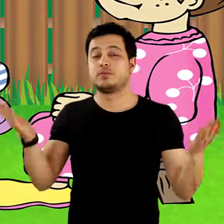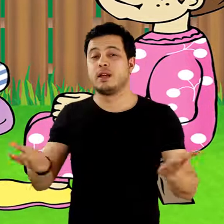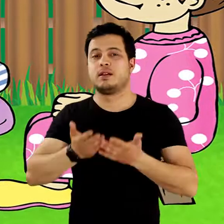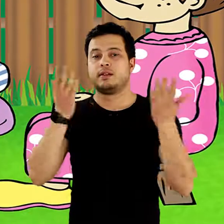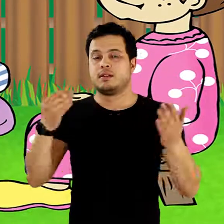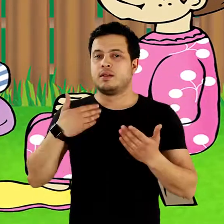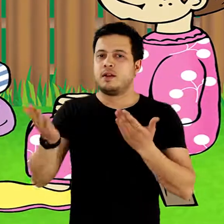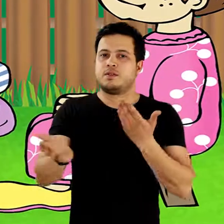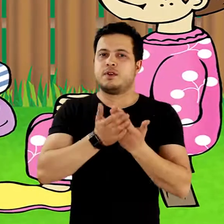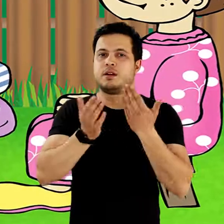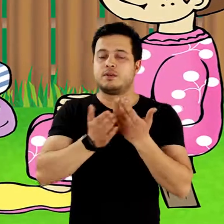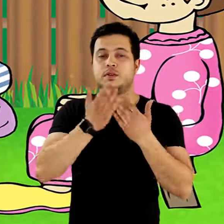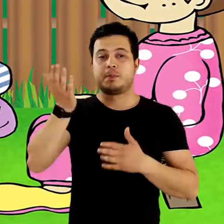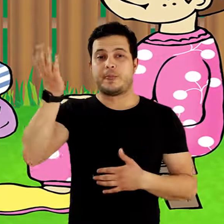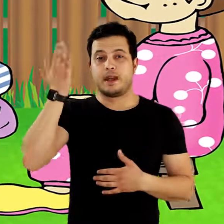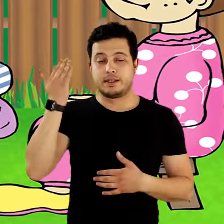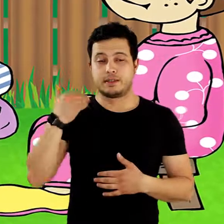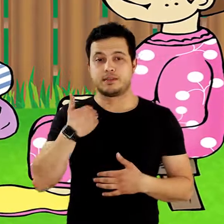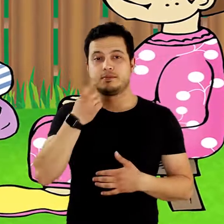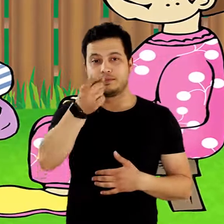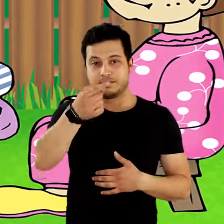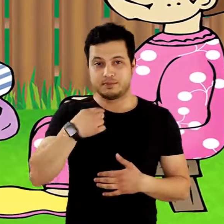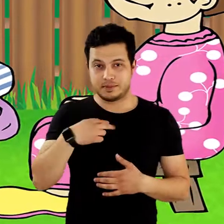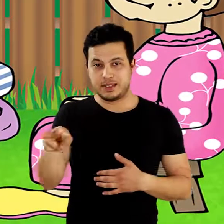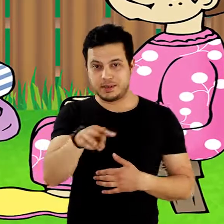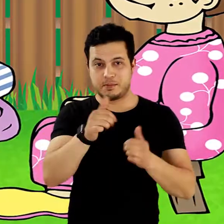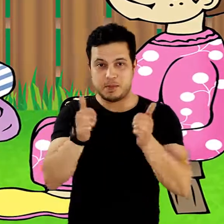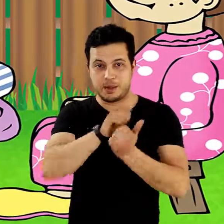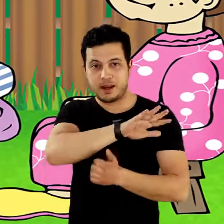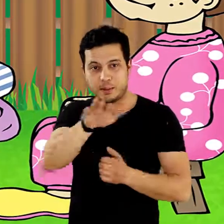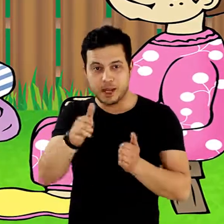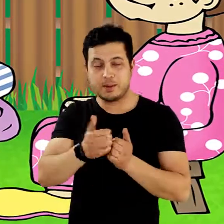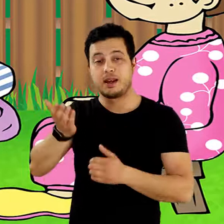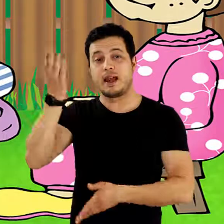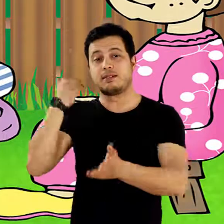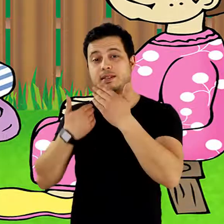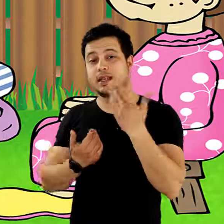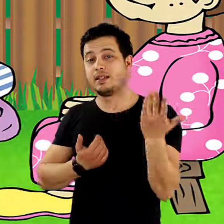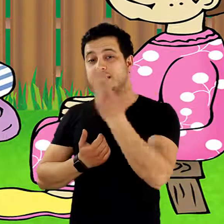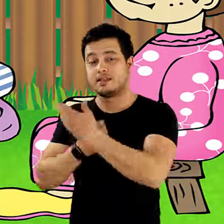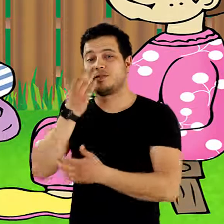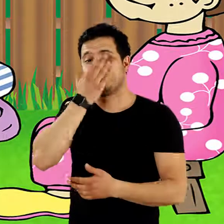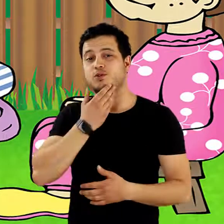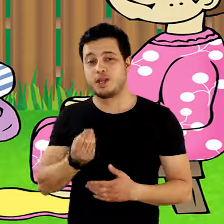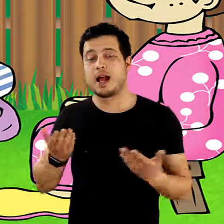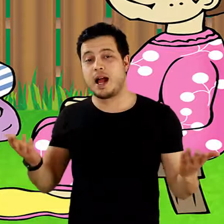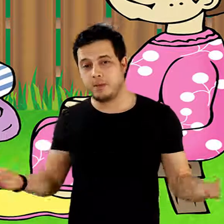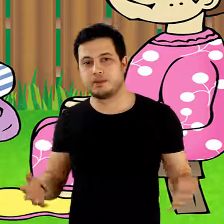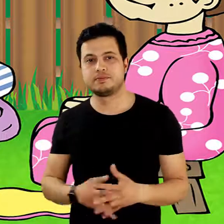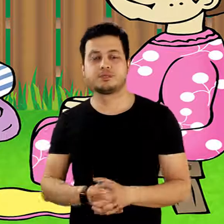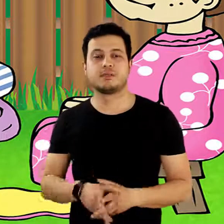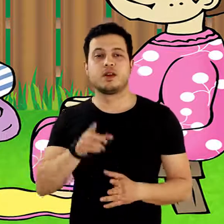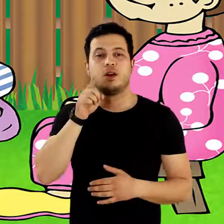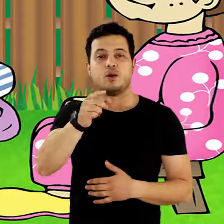Ah ah, keşke sizi de oralara götürebilseydim. Belli ki o zamana gitmeyi de,